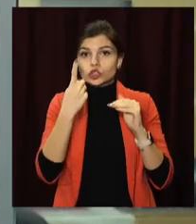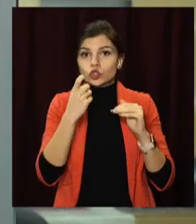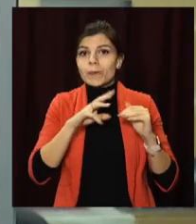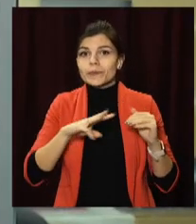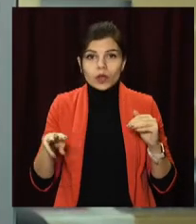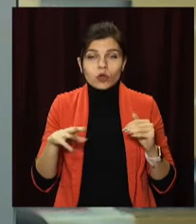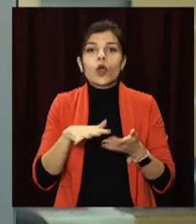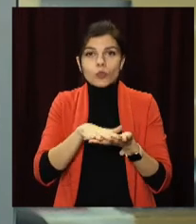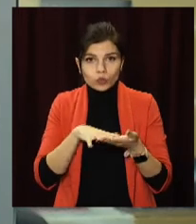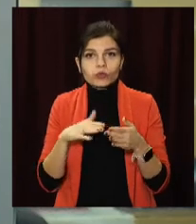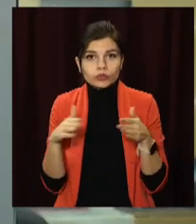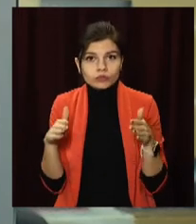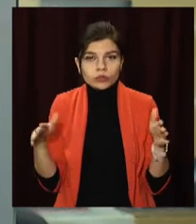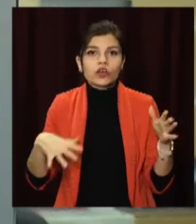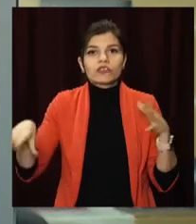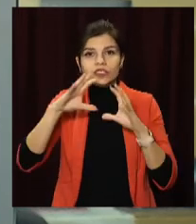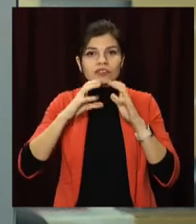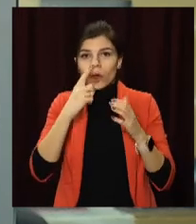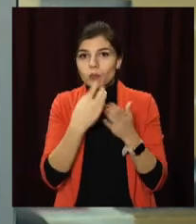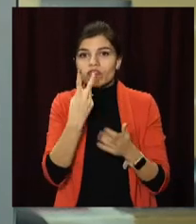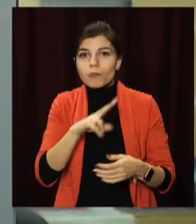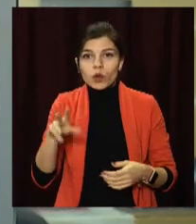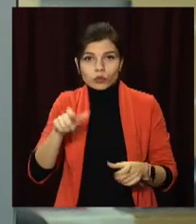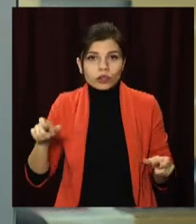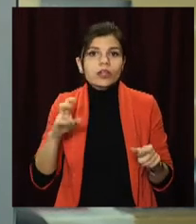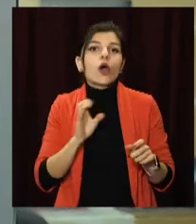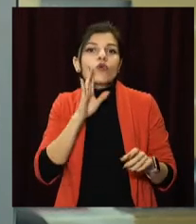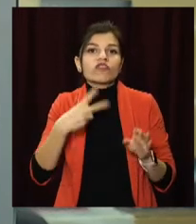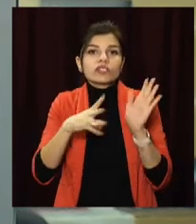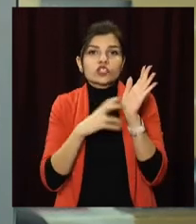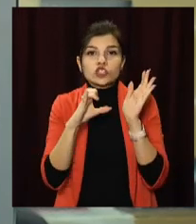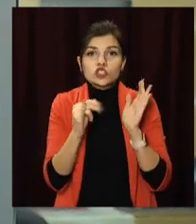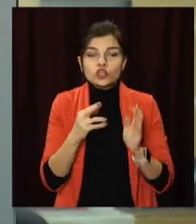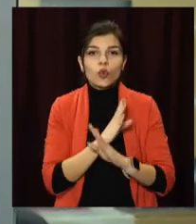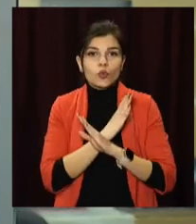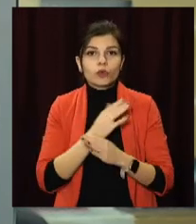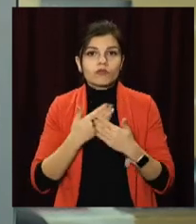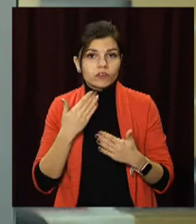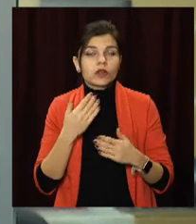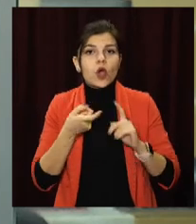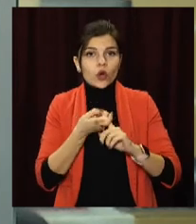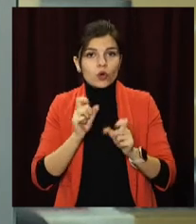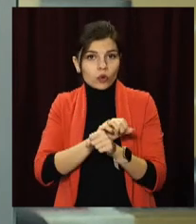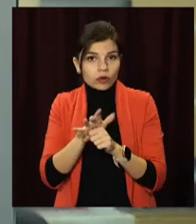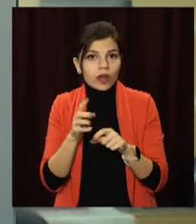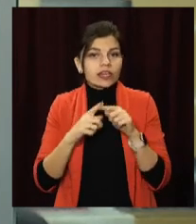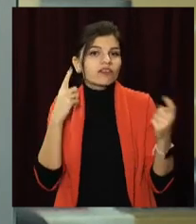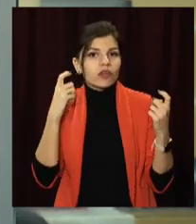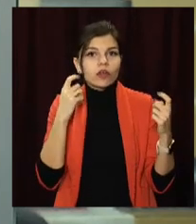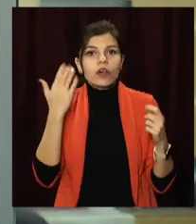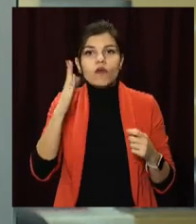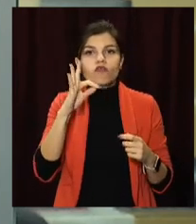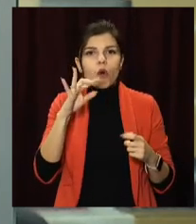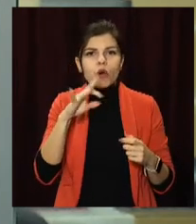мільйонів і продовжує ширитися світом. Понад 2 мільйони людей на ранок 27 січня померли від коронавірусної інфекції. Це дані